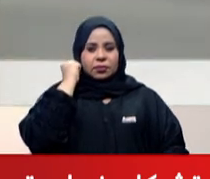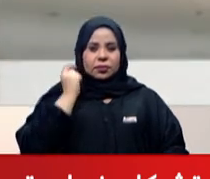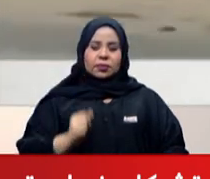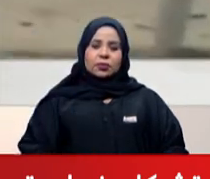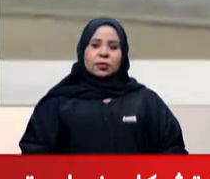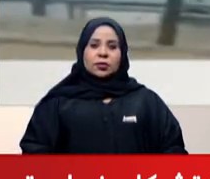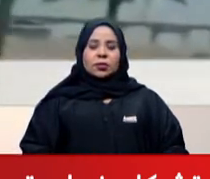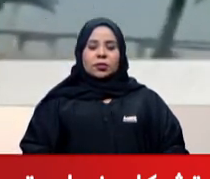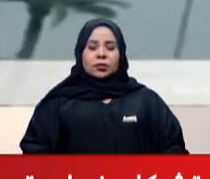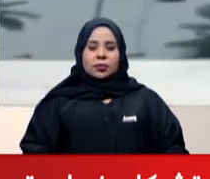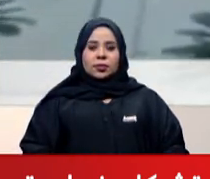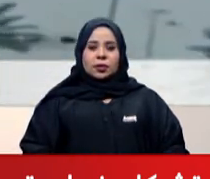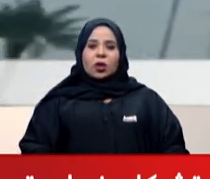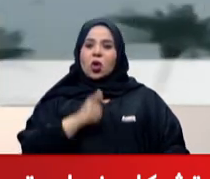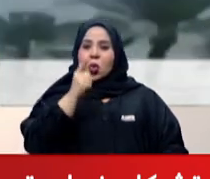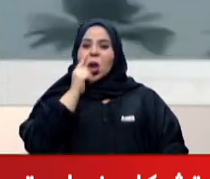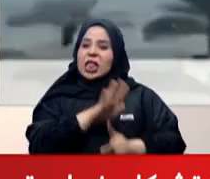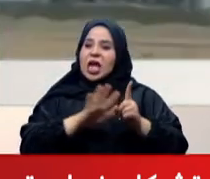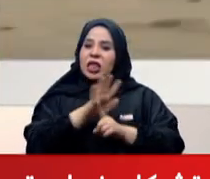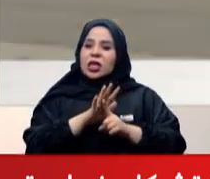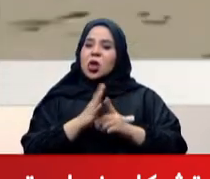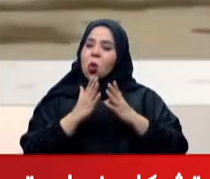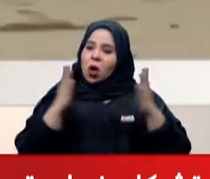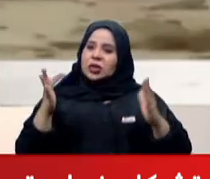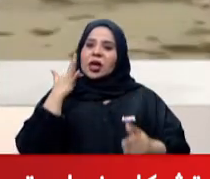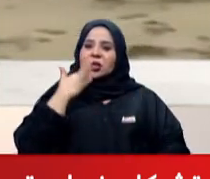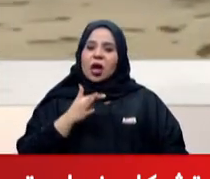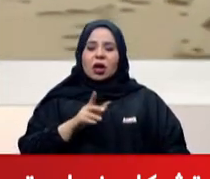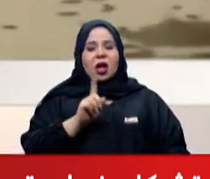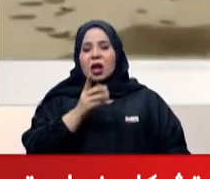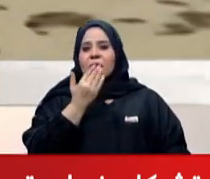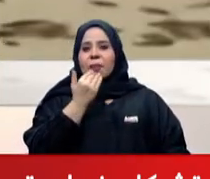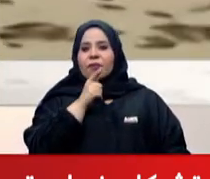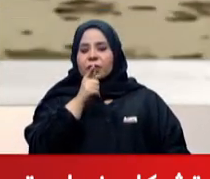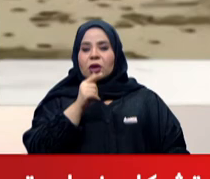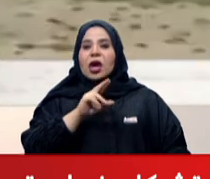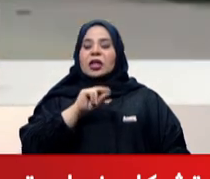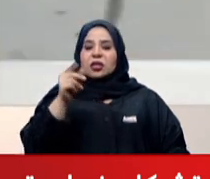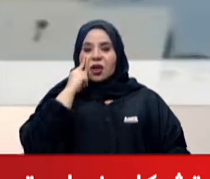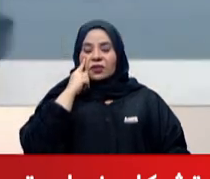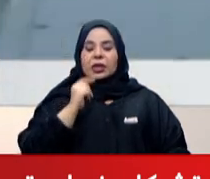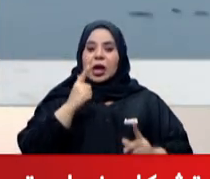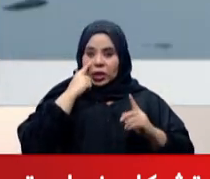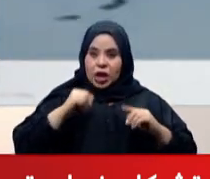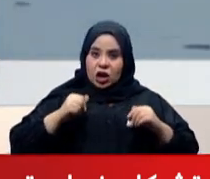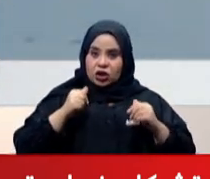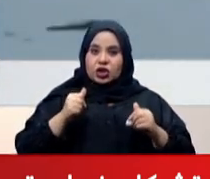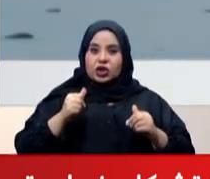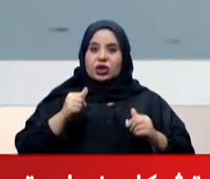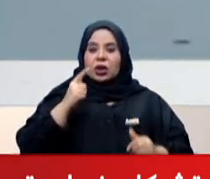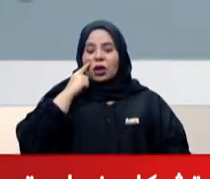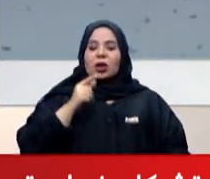فيها تأثير ذاك التأثير إلا لبعض الدول اللي أصلا تعيش على هذه المحاصيل الزراعية. يعني